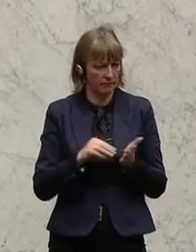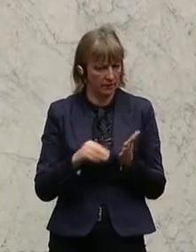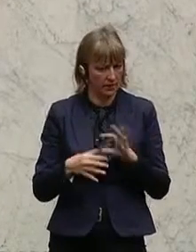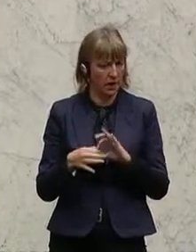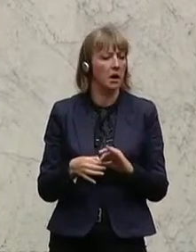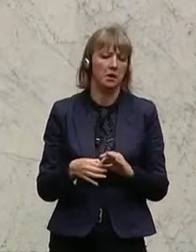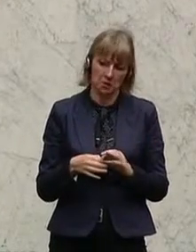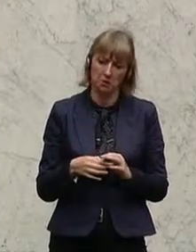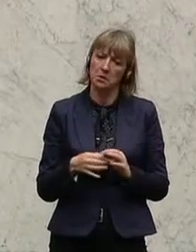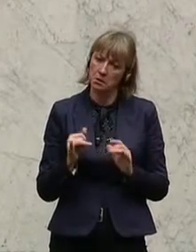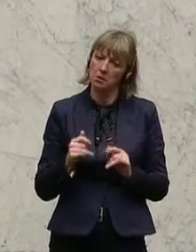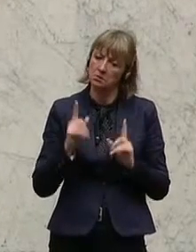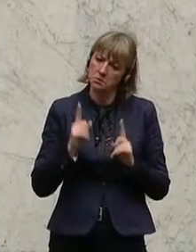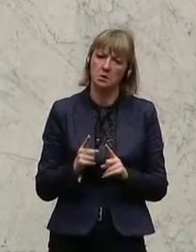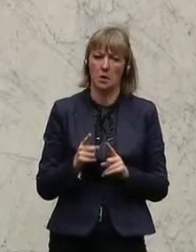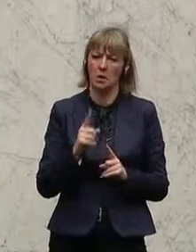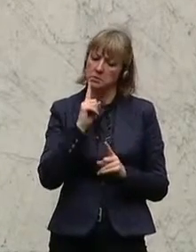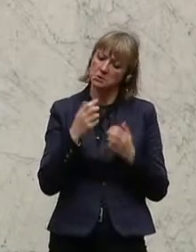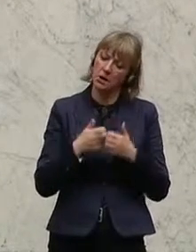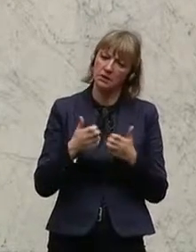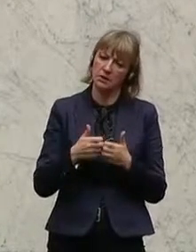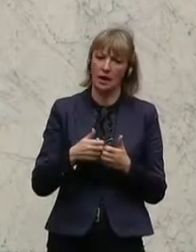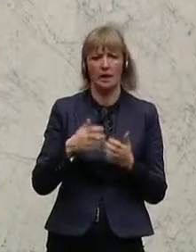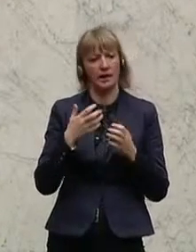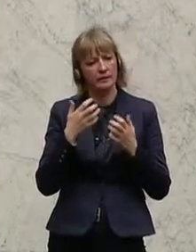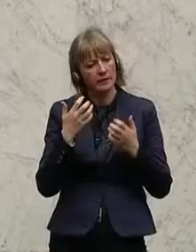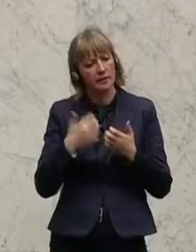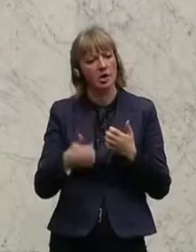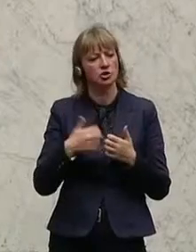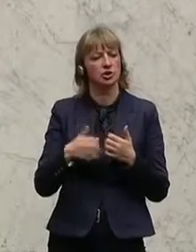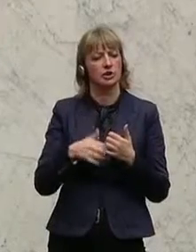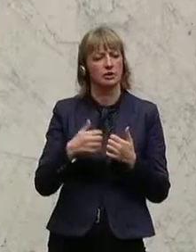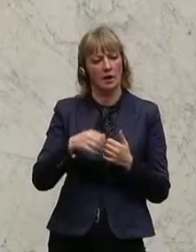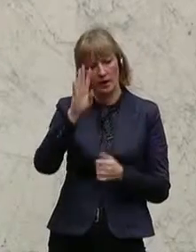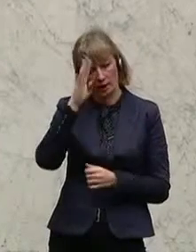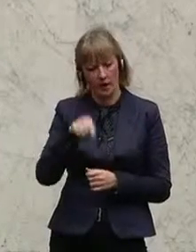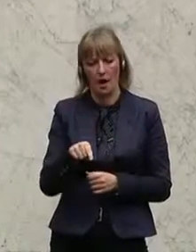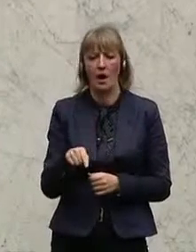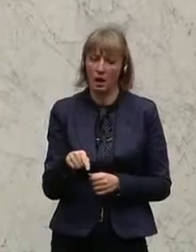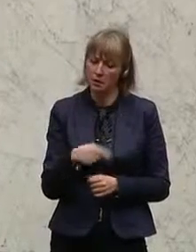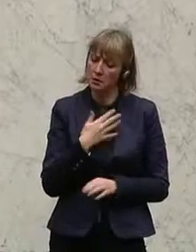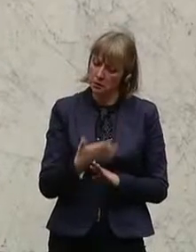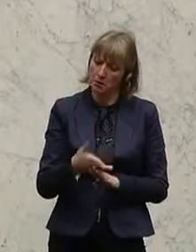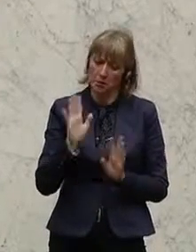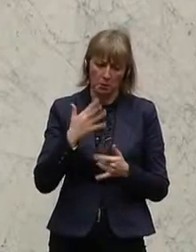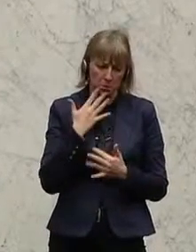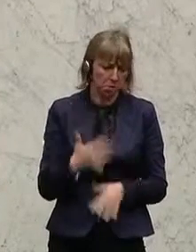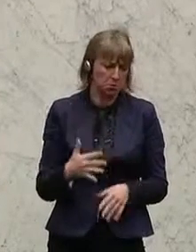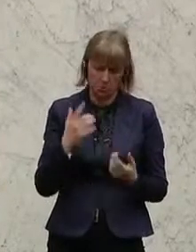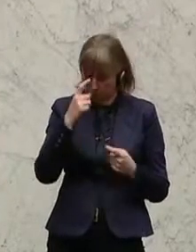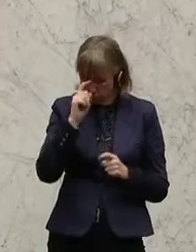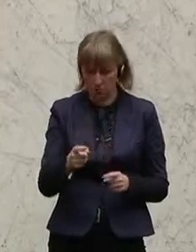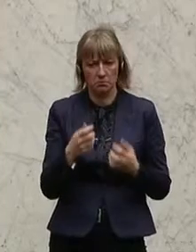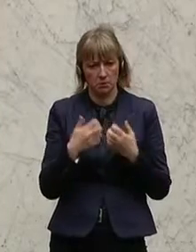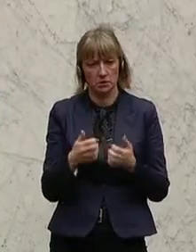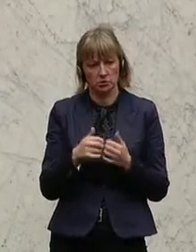ein wenig, über die Geschichte des Irak nachzulesen. Es ist eine sehr blutige, eine sehr dramatische Geschichte.